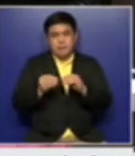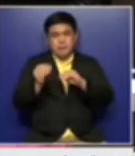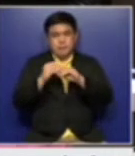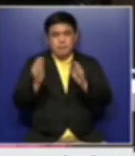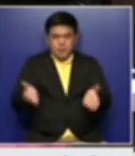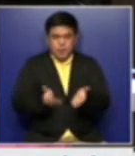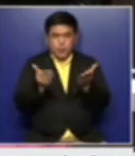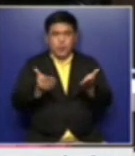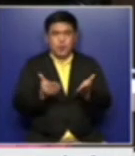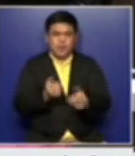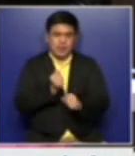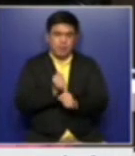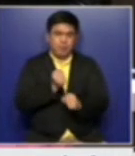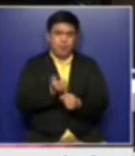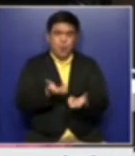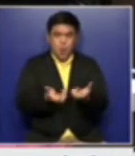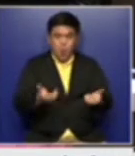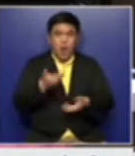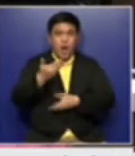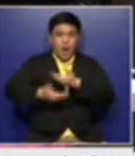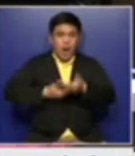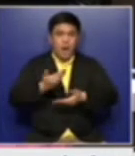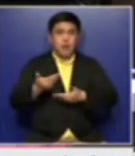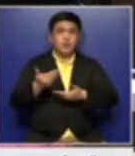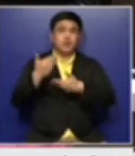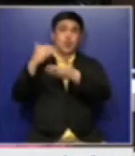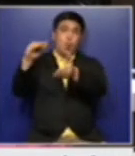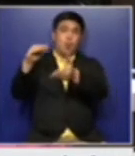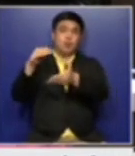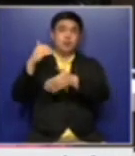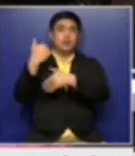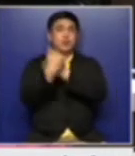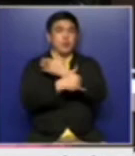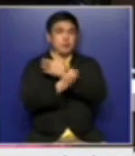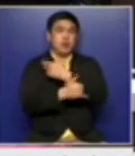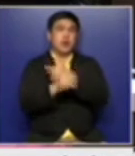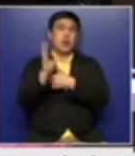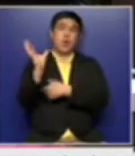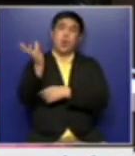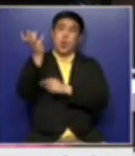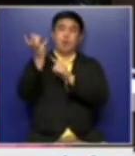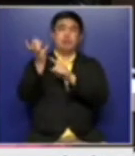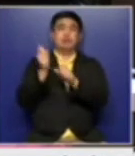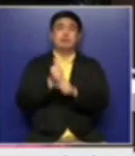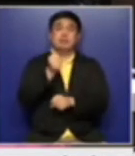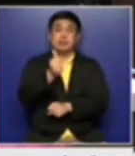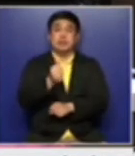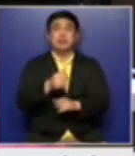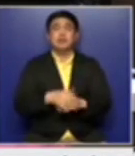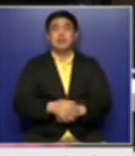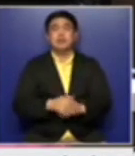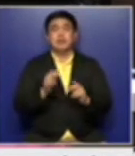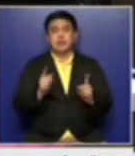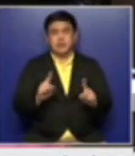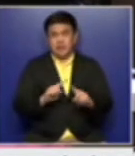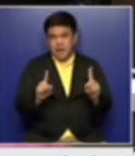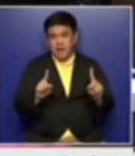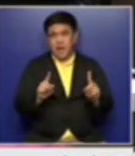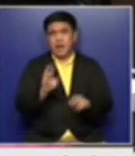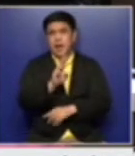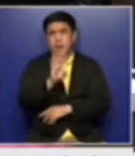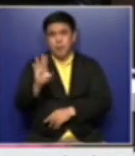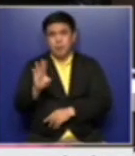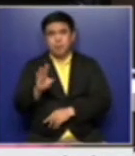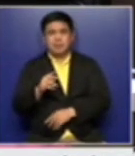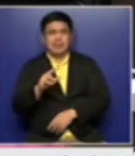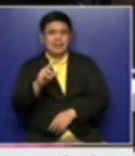ในการผลิตและป้อนอาหารสู่ตลาดโลกแต่อย่างไรก็ตามปัจจัยสำคัญในการระบบการผลิตการเกษตรนั้นก็คือ